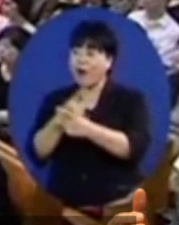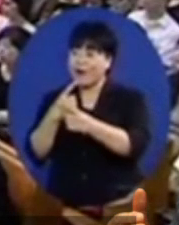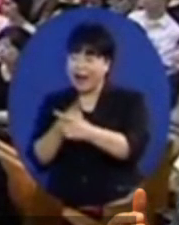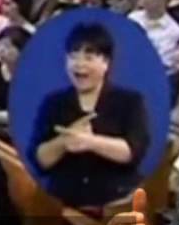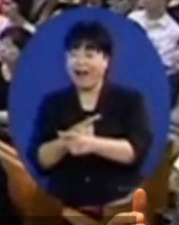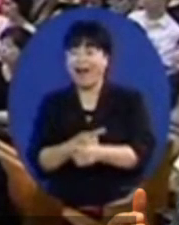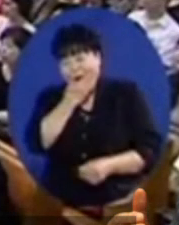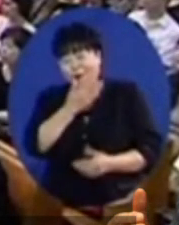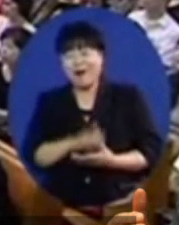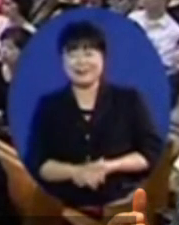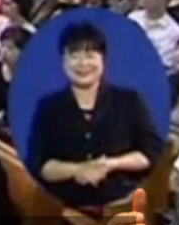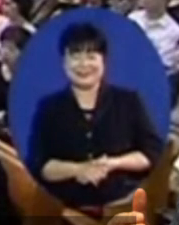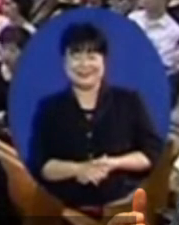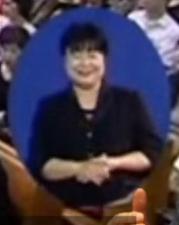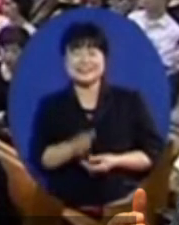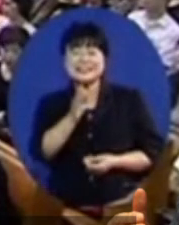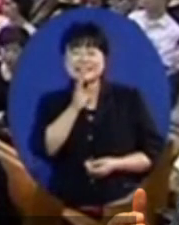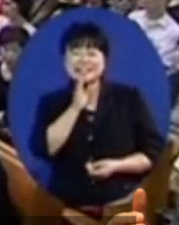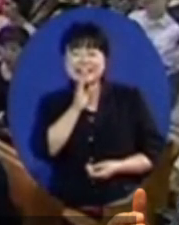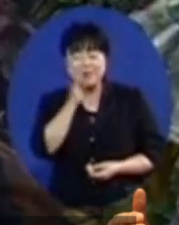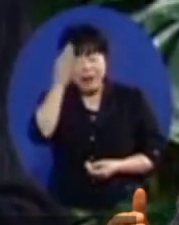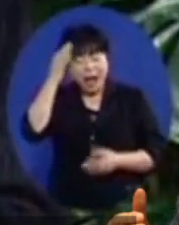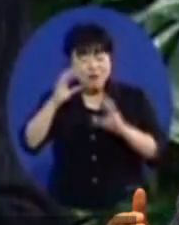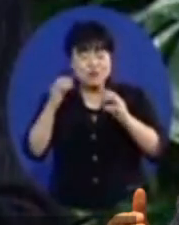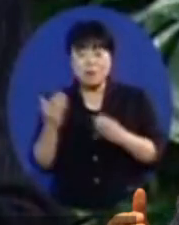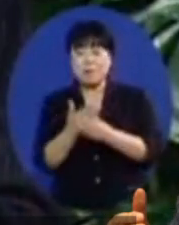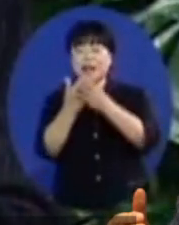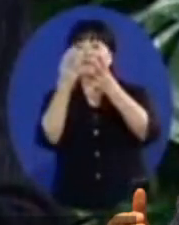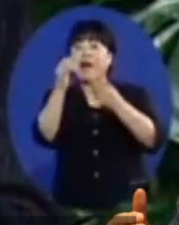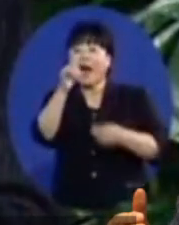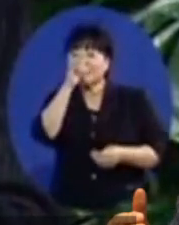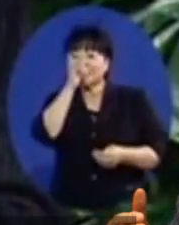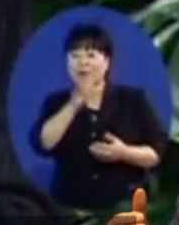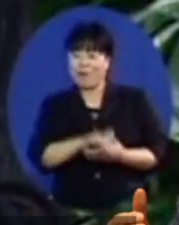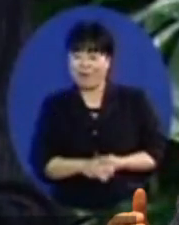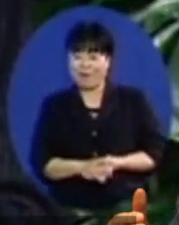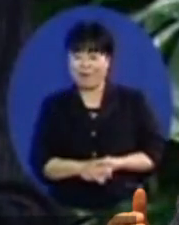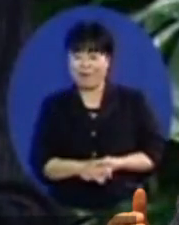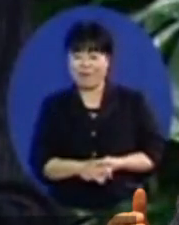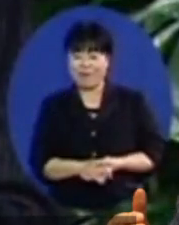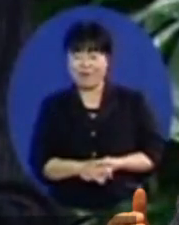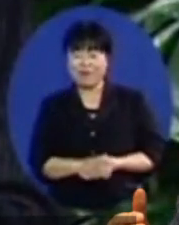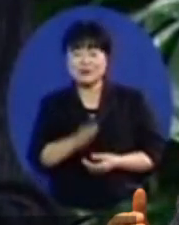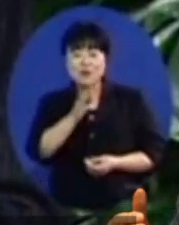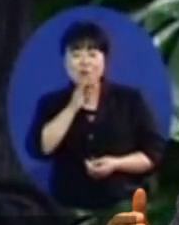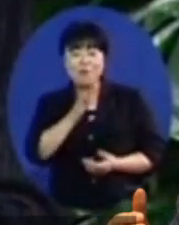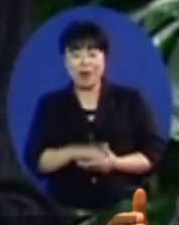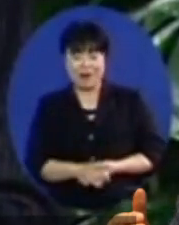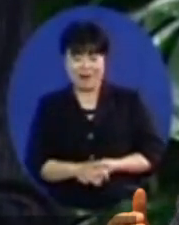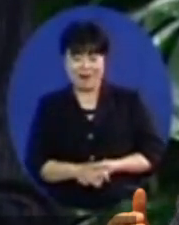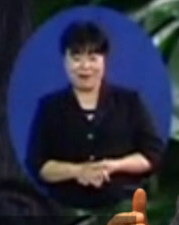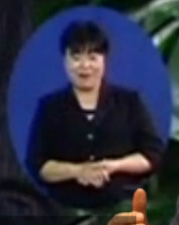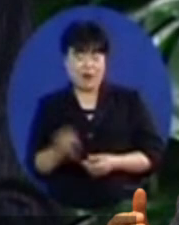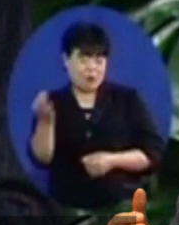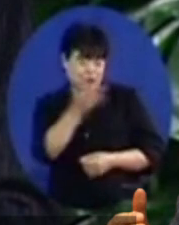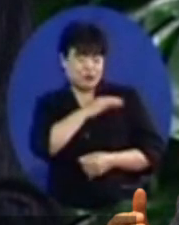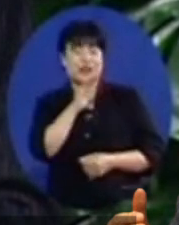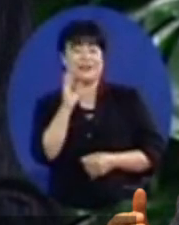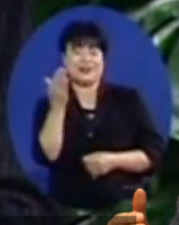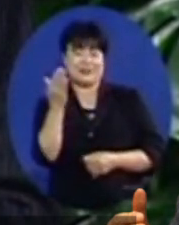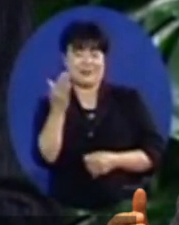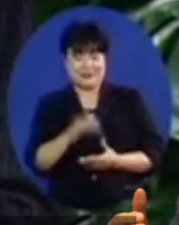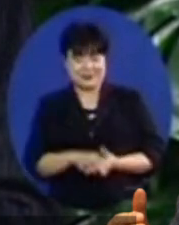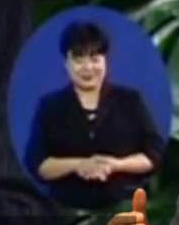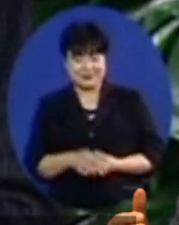몰랐다. 참 우리나라 발전 많이 했습니다. 정말로 이제는